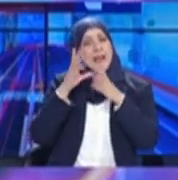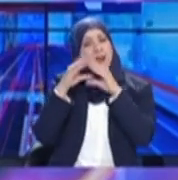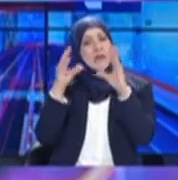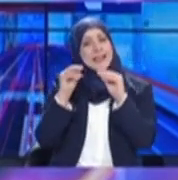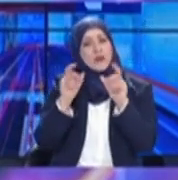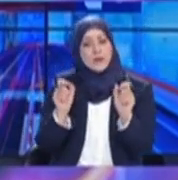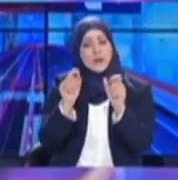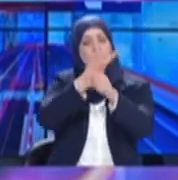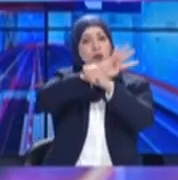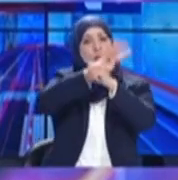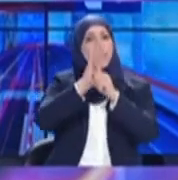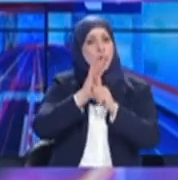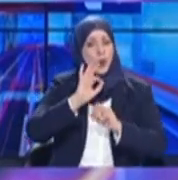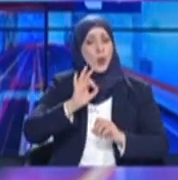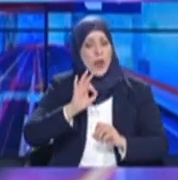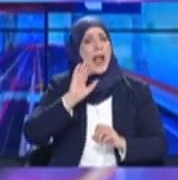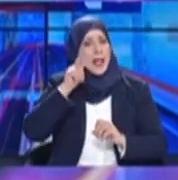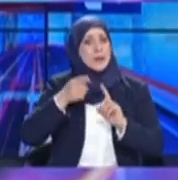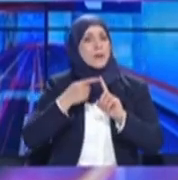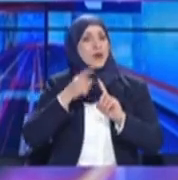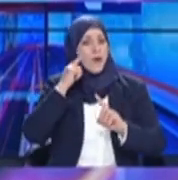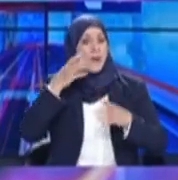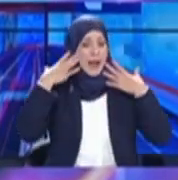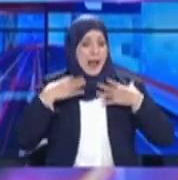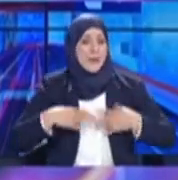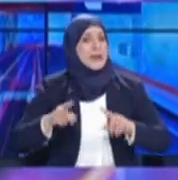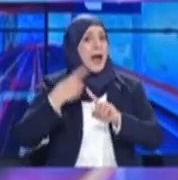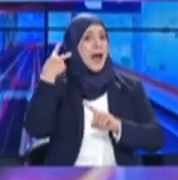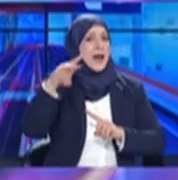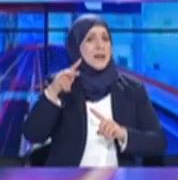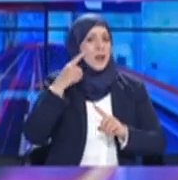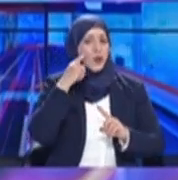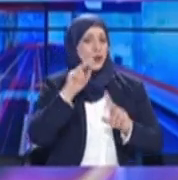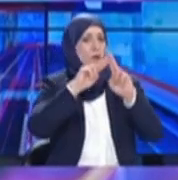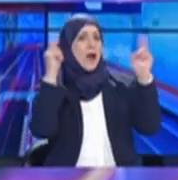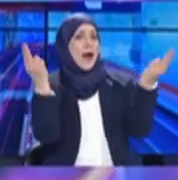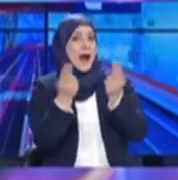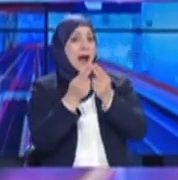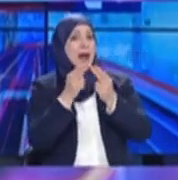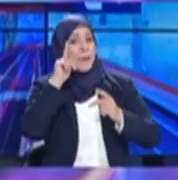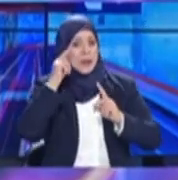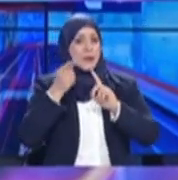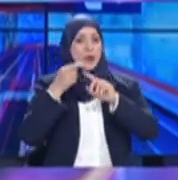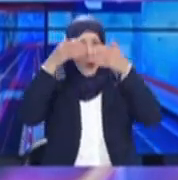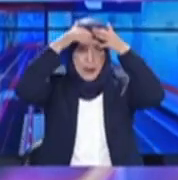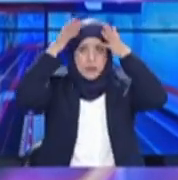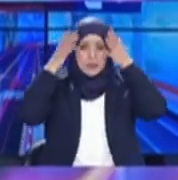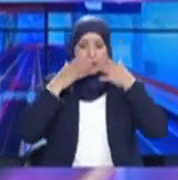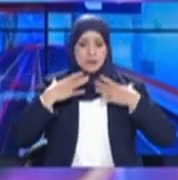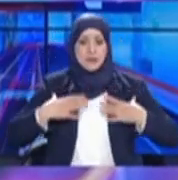يبدو ان هناك وحتى في العالم عمليه التعقيم نشوفوا